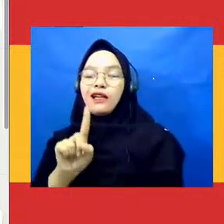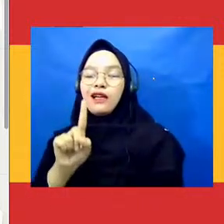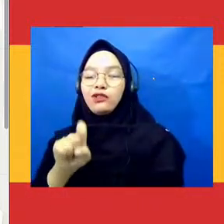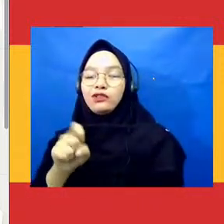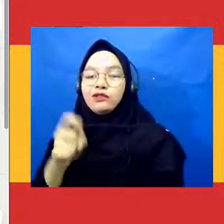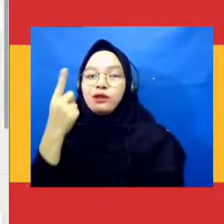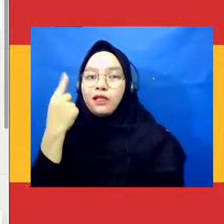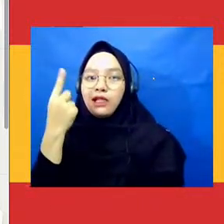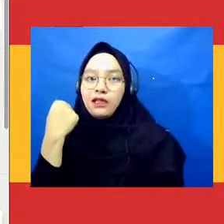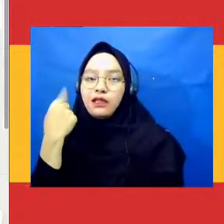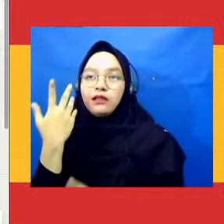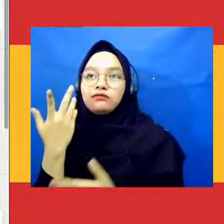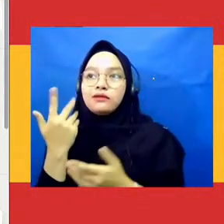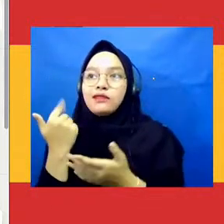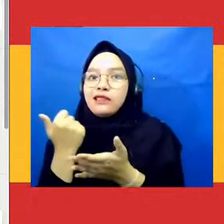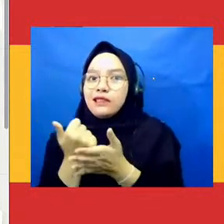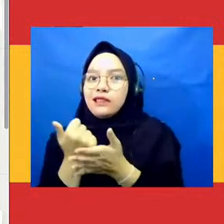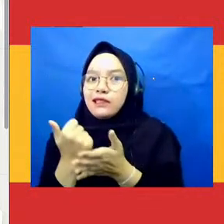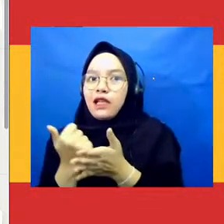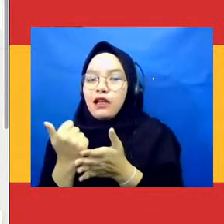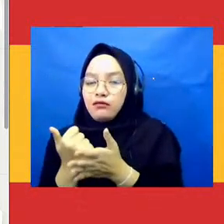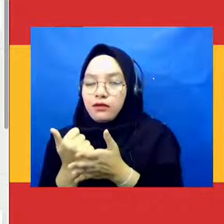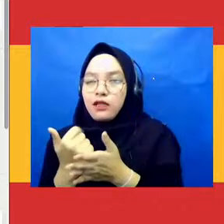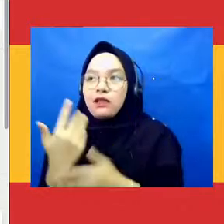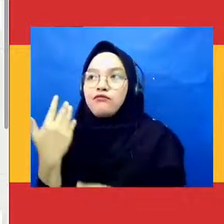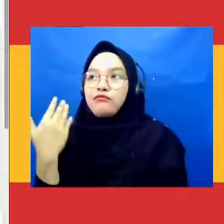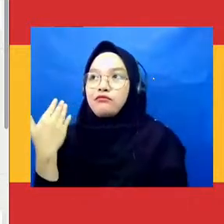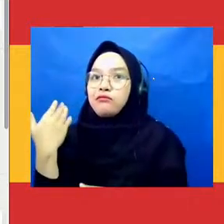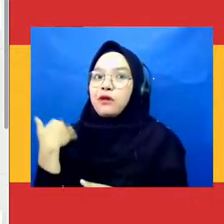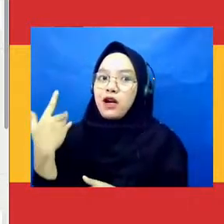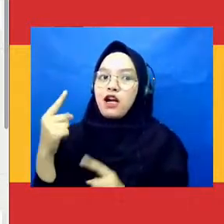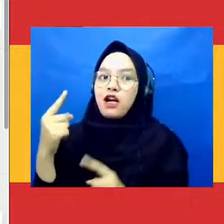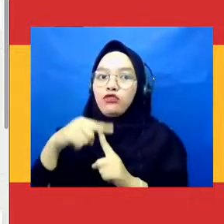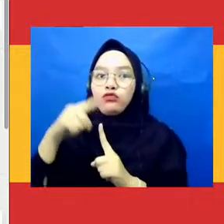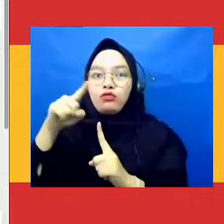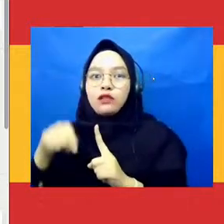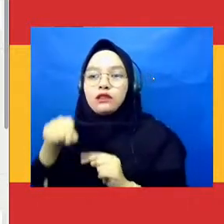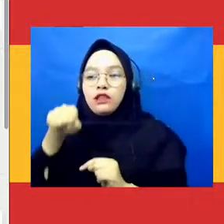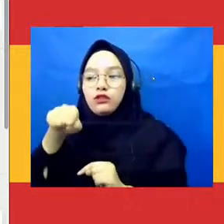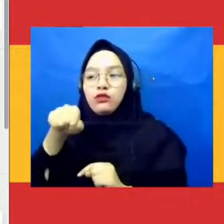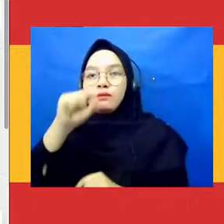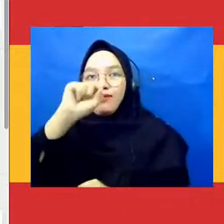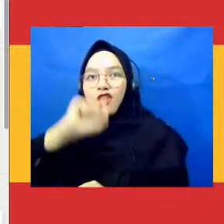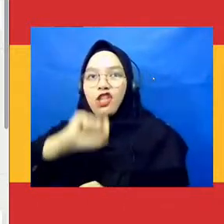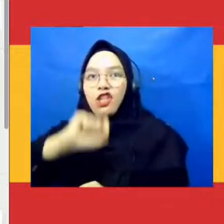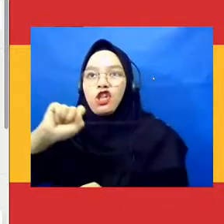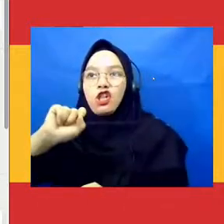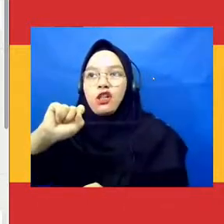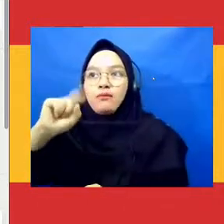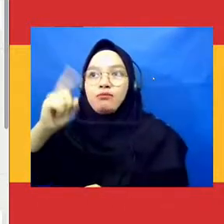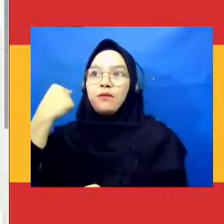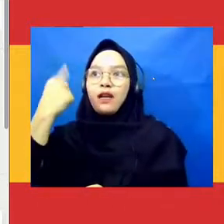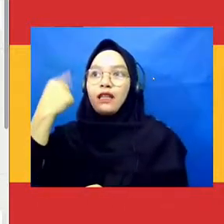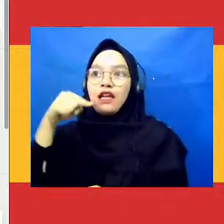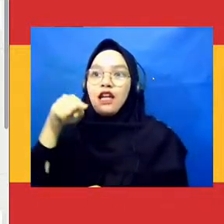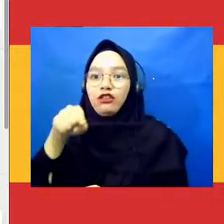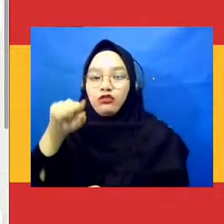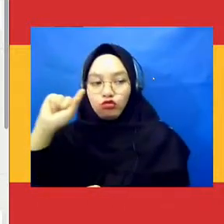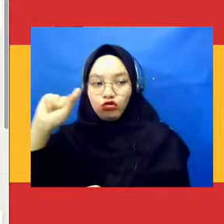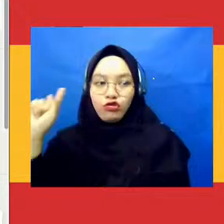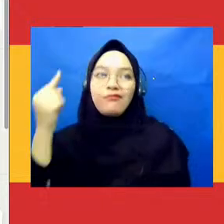approach, duty bearers atau pengemban tugas itu yang utama memang pemerintah dan